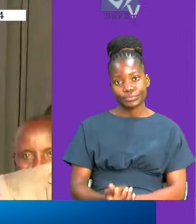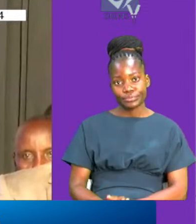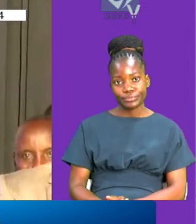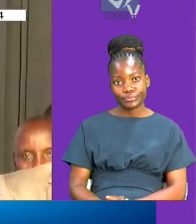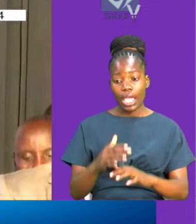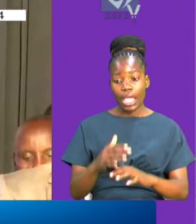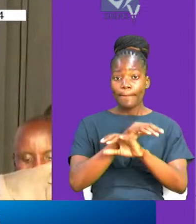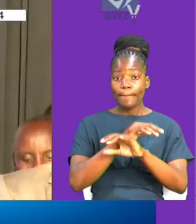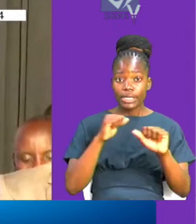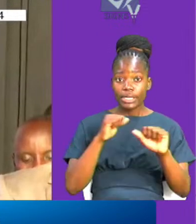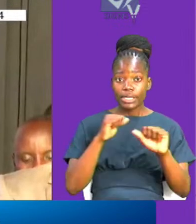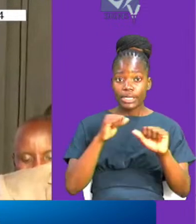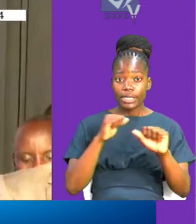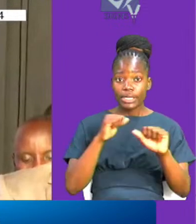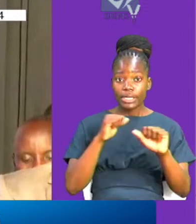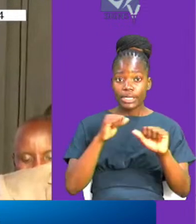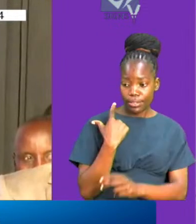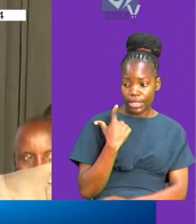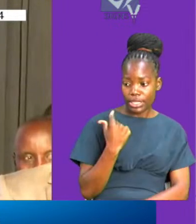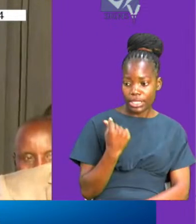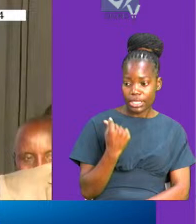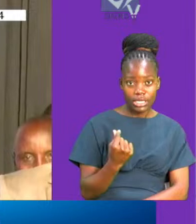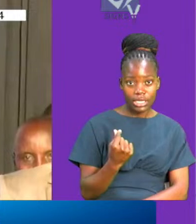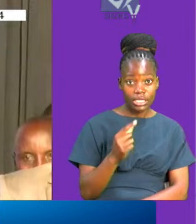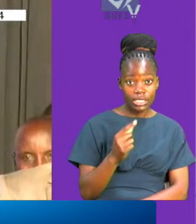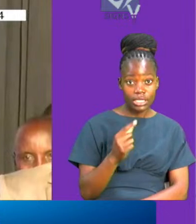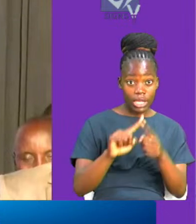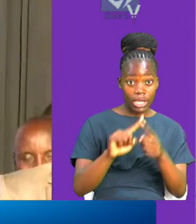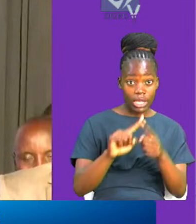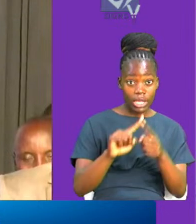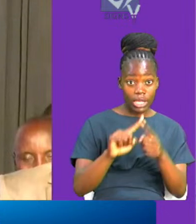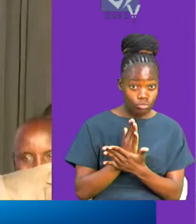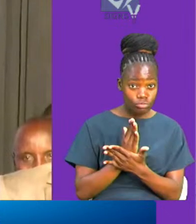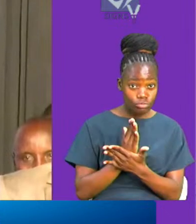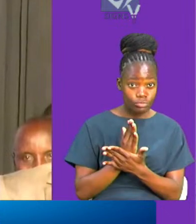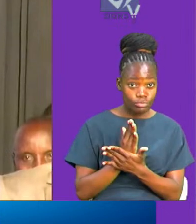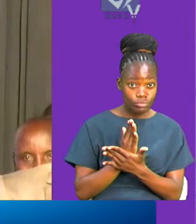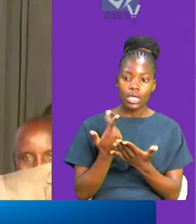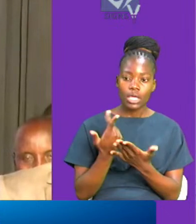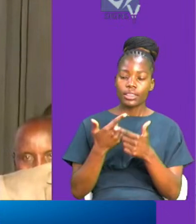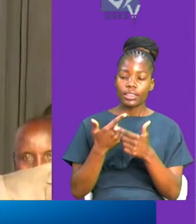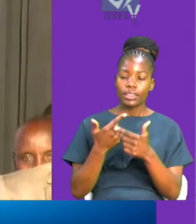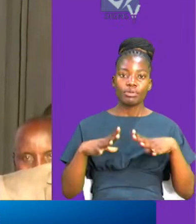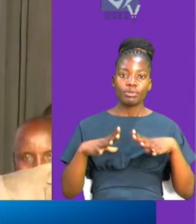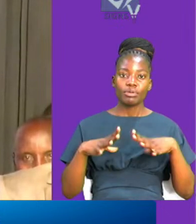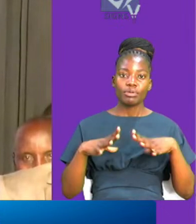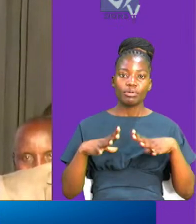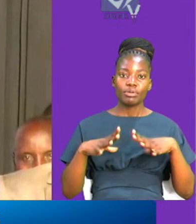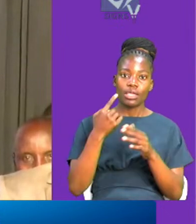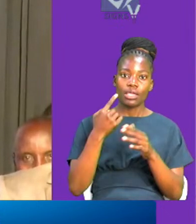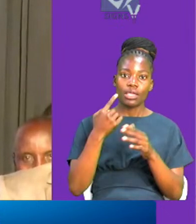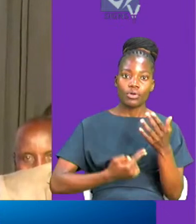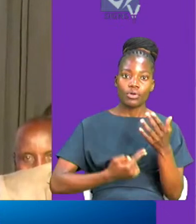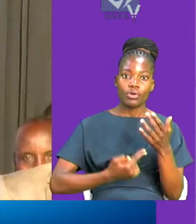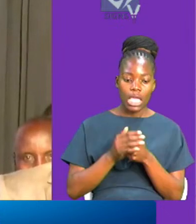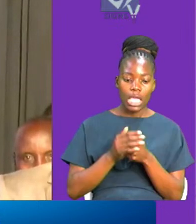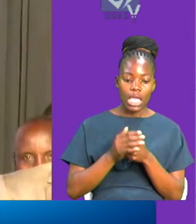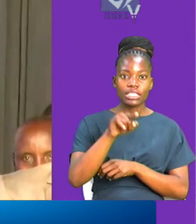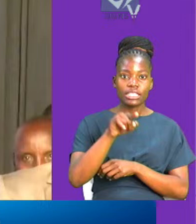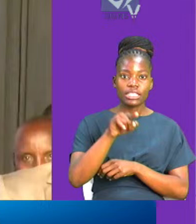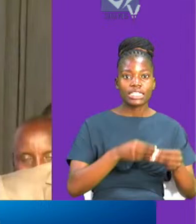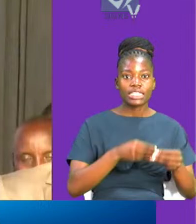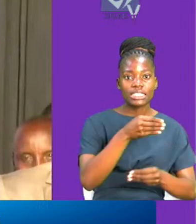President has just been elected. Si ni mwaka moja. Ati watu naanza kusema ati ni mimi ati huyu ndio atasucceed